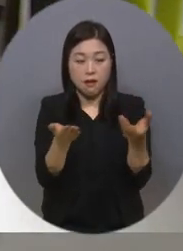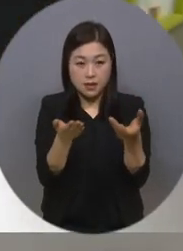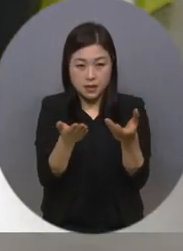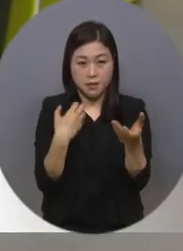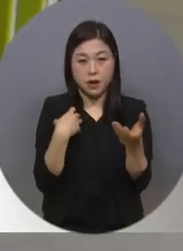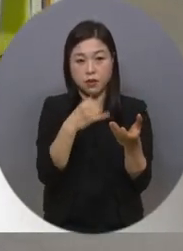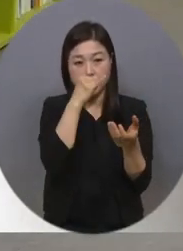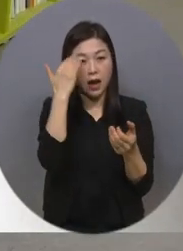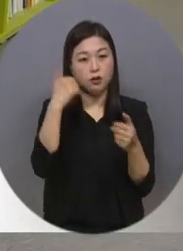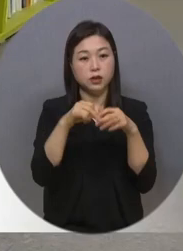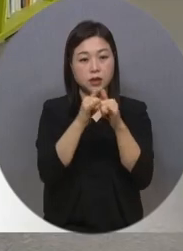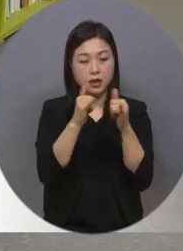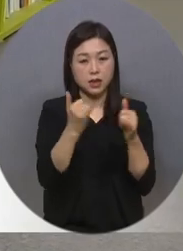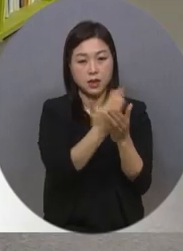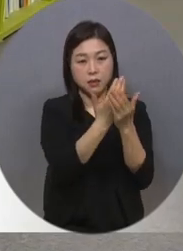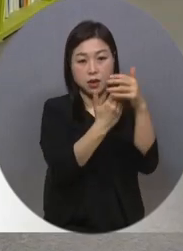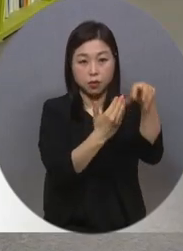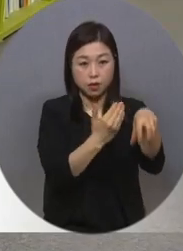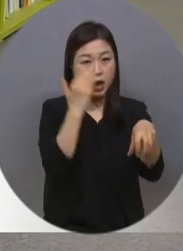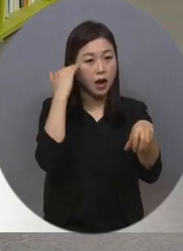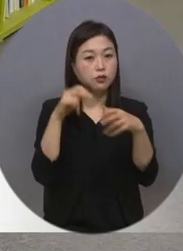수행기관인 한국장애인개발원과